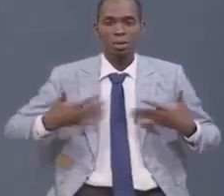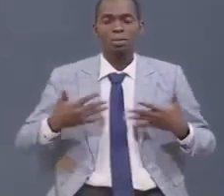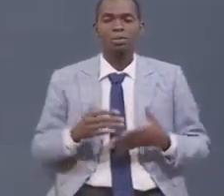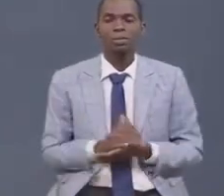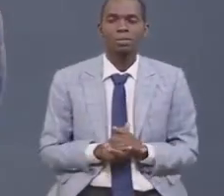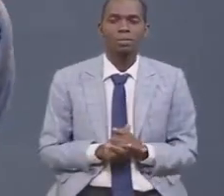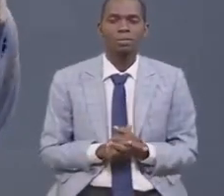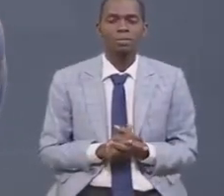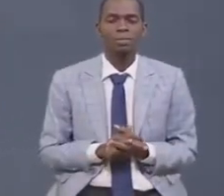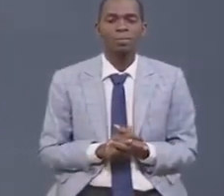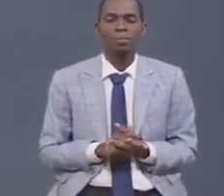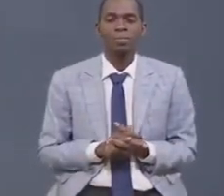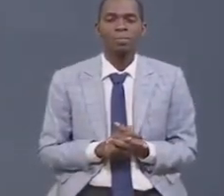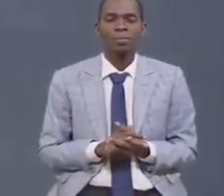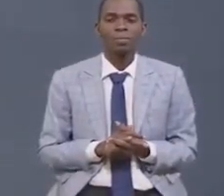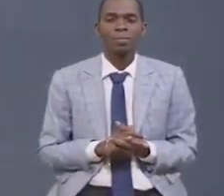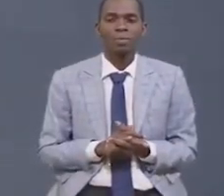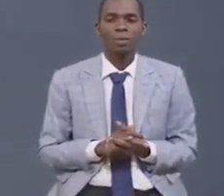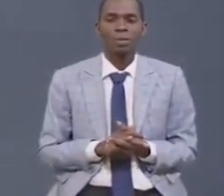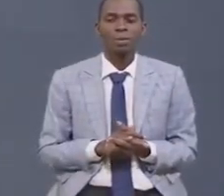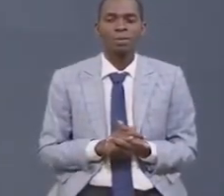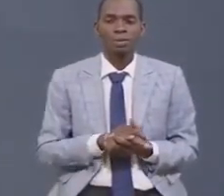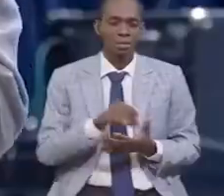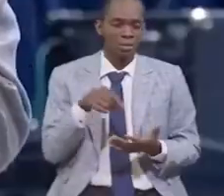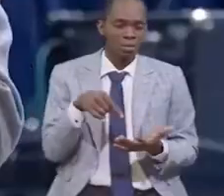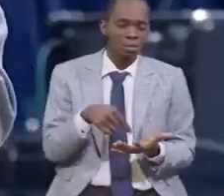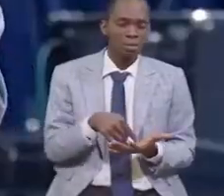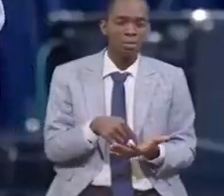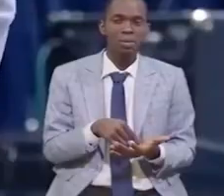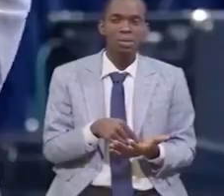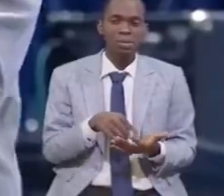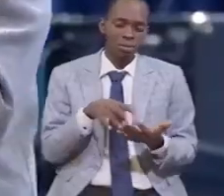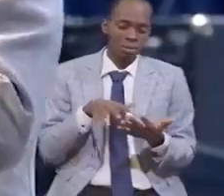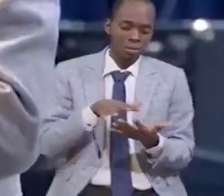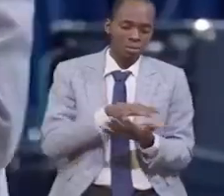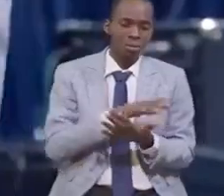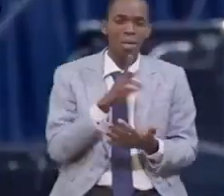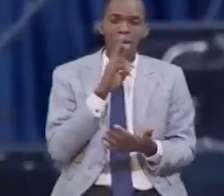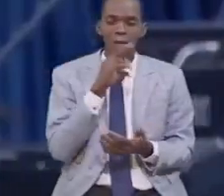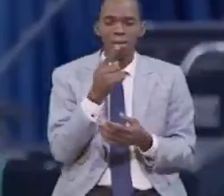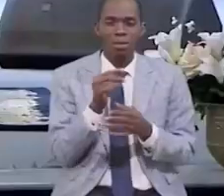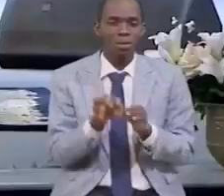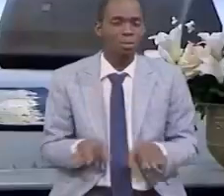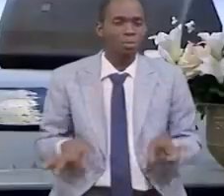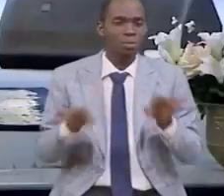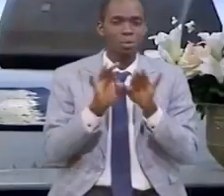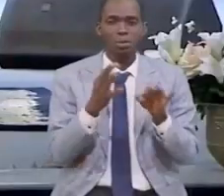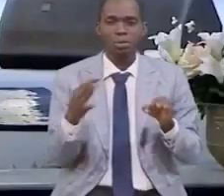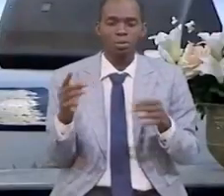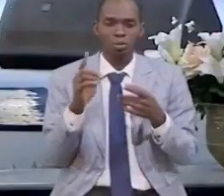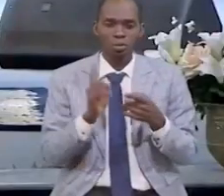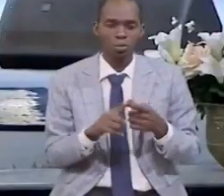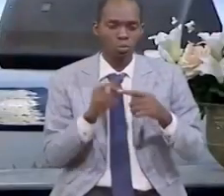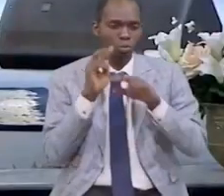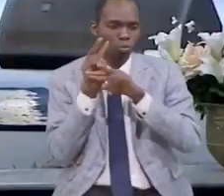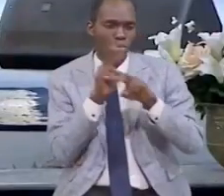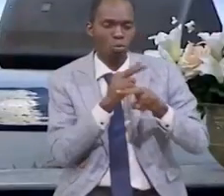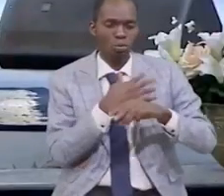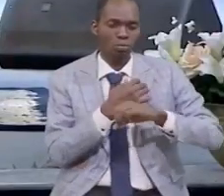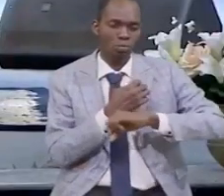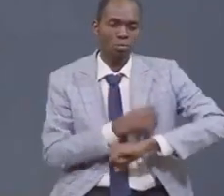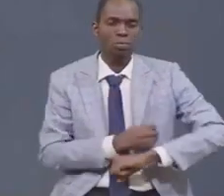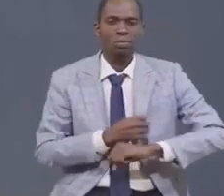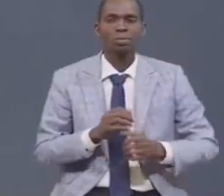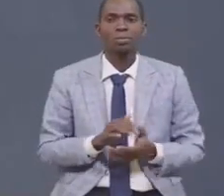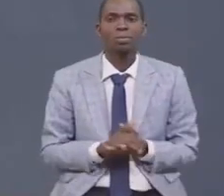భౌతిక జీవితంలో దీస్ ఆర్ ఎసెన్షియల్స్ వి వాచ్ ఓవర్. మనము వాటి మీద గమనించుకోవాల్సిన ప్రాముఖ్యమైన సంగతులు